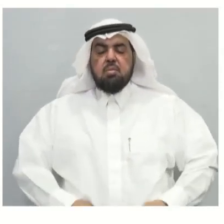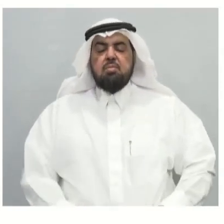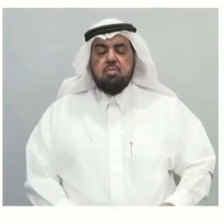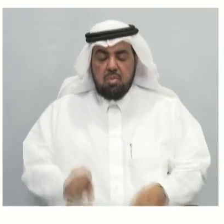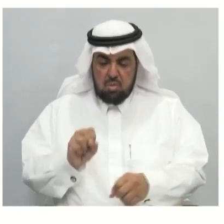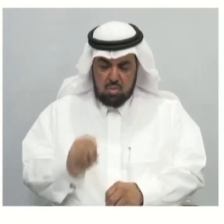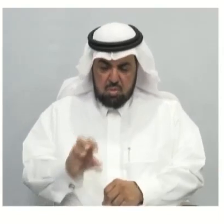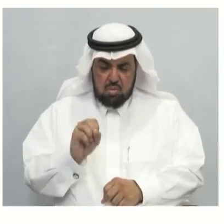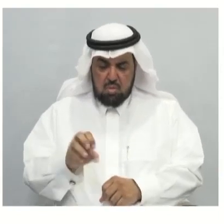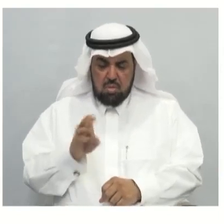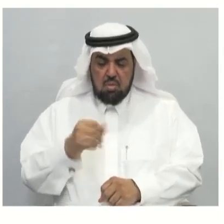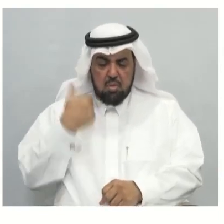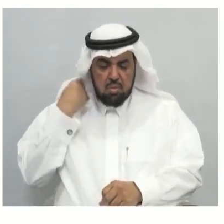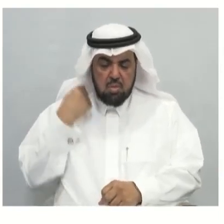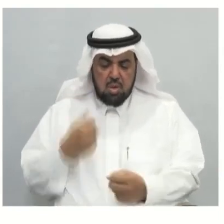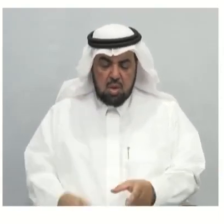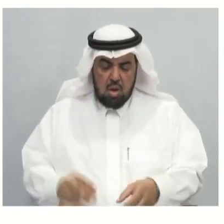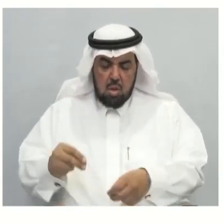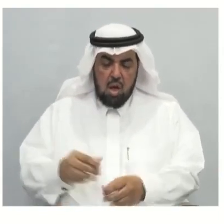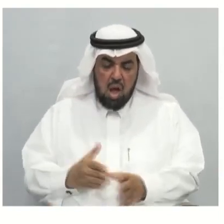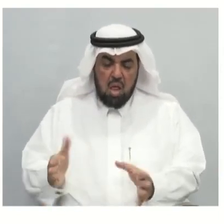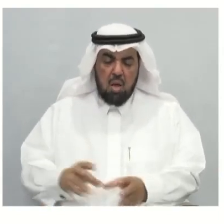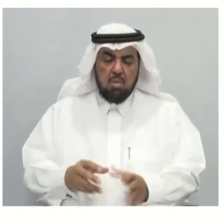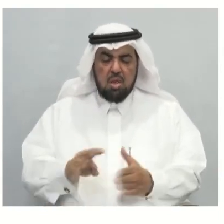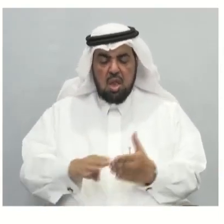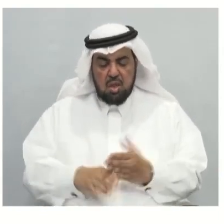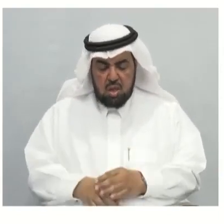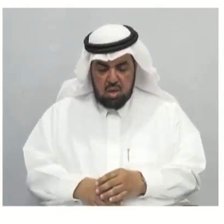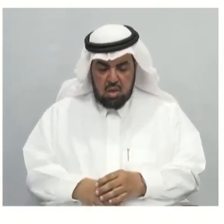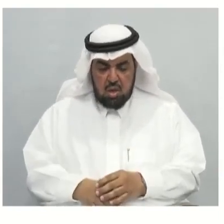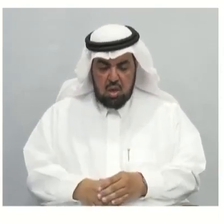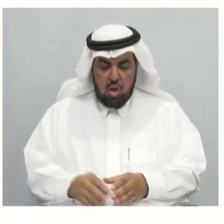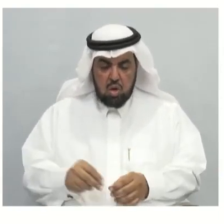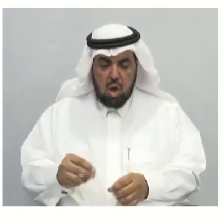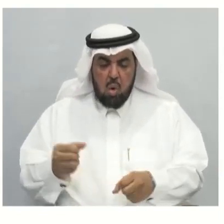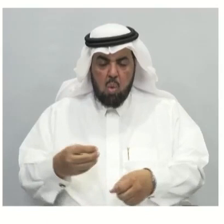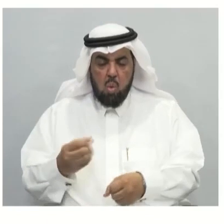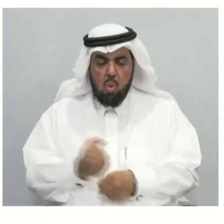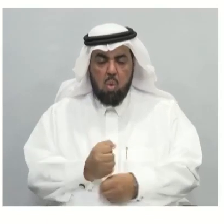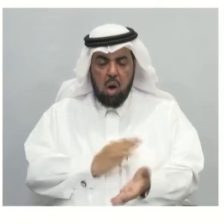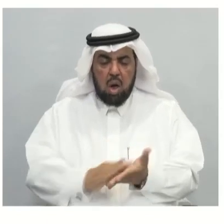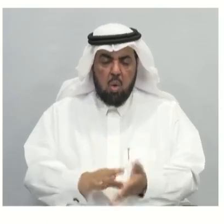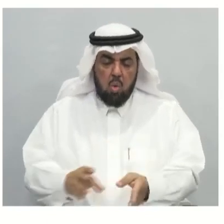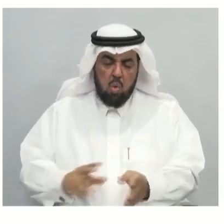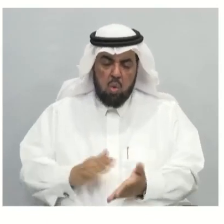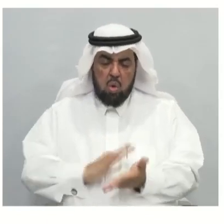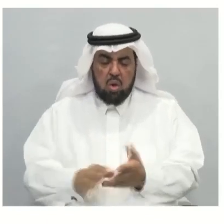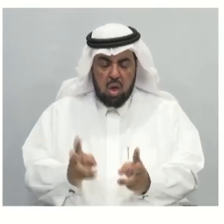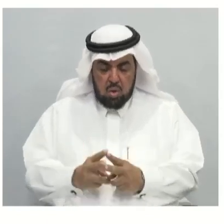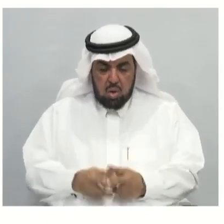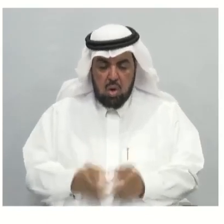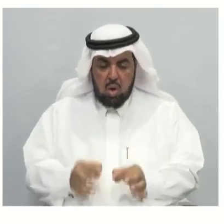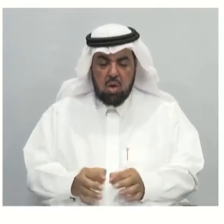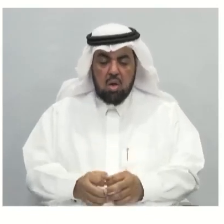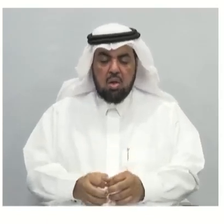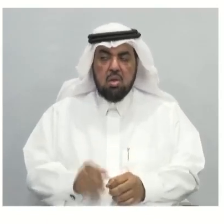الويب يتوفر احيانا يتوفر النموذج باكثر من تنسيق فممكن يكون نسخه ورقيه ونسخه الكترونيه لكن نؤكد على